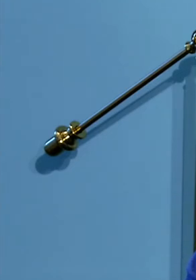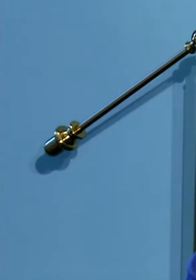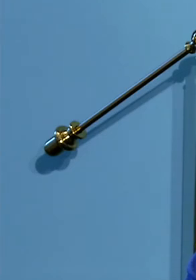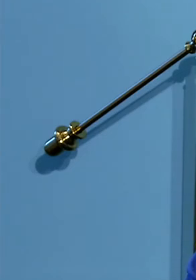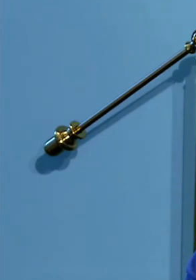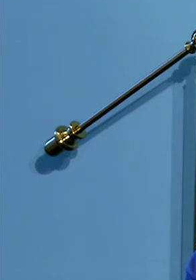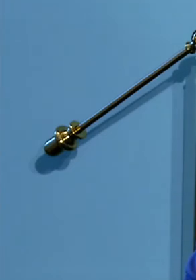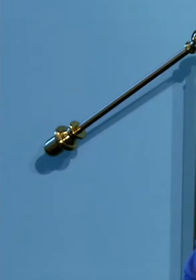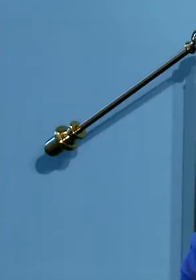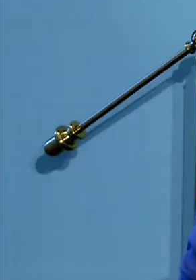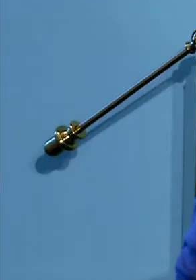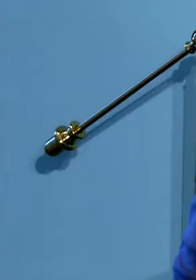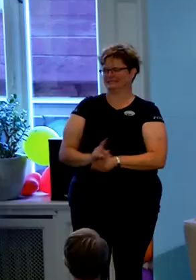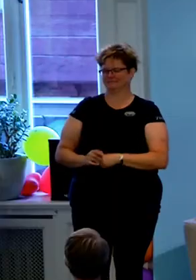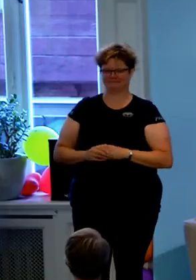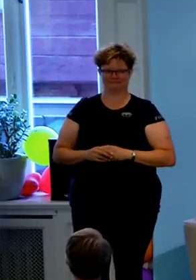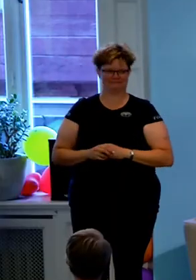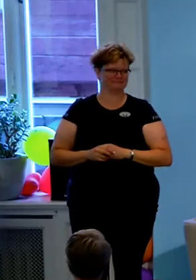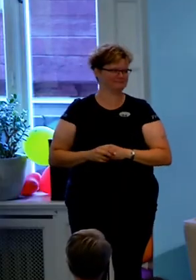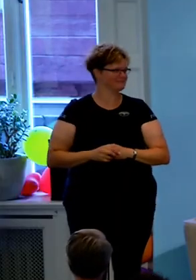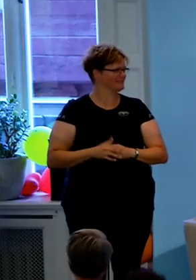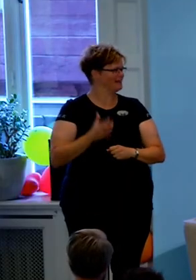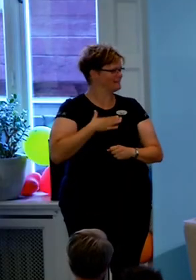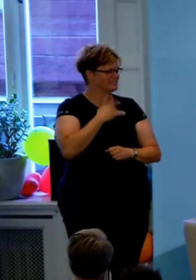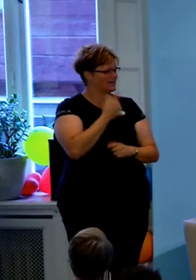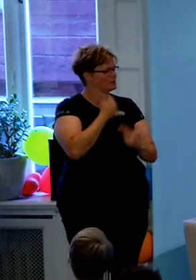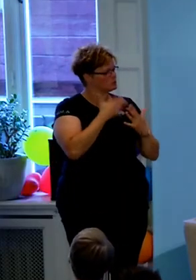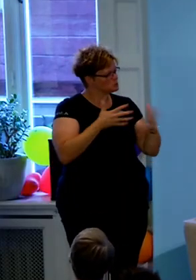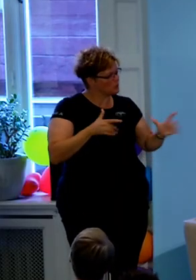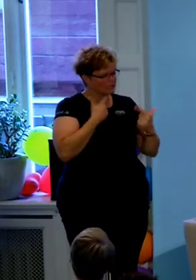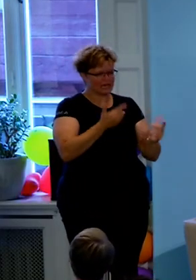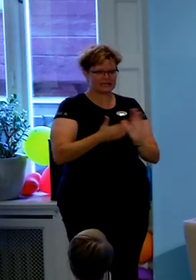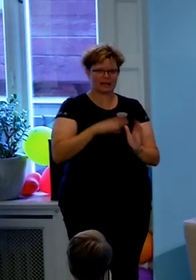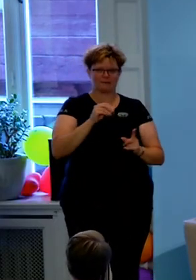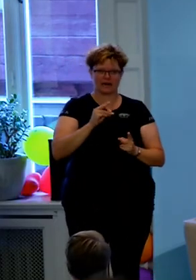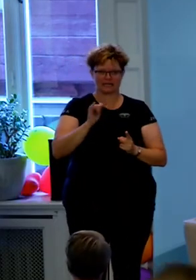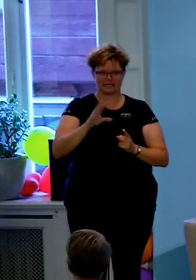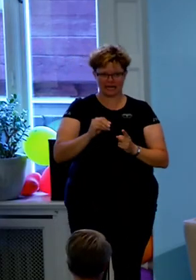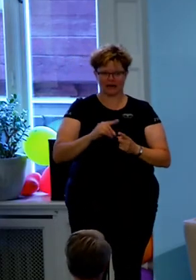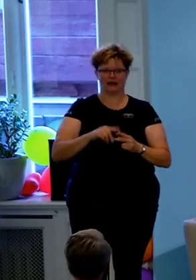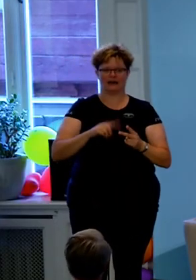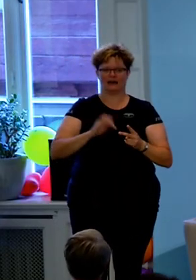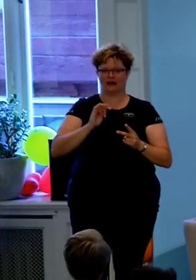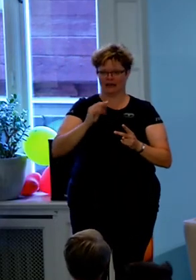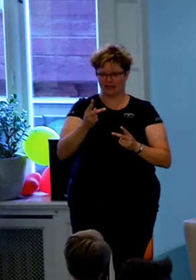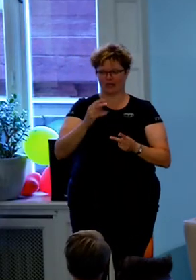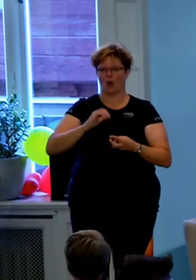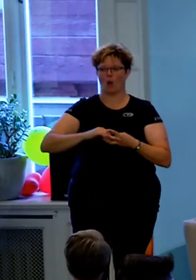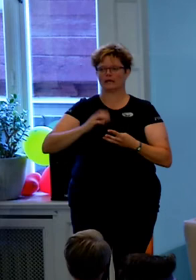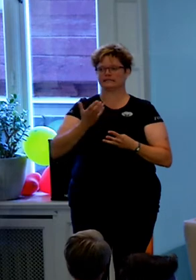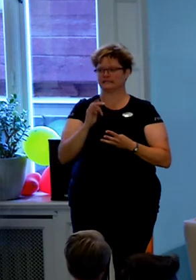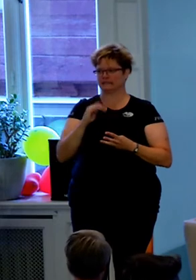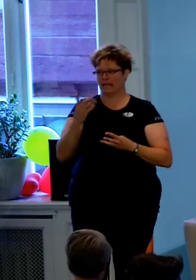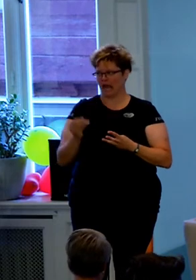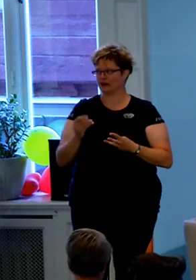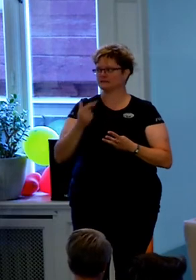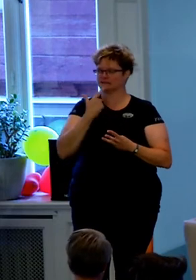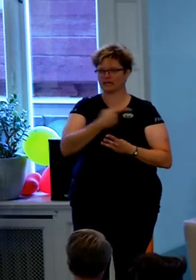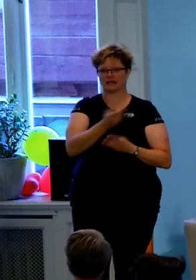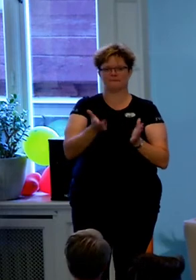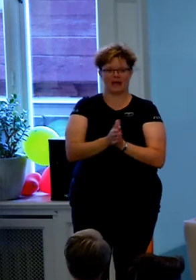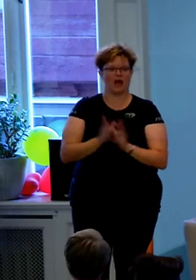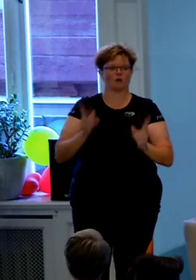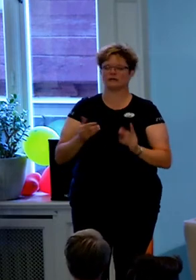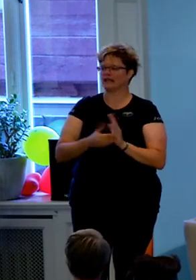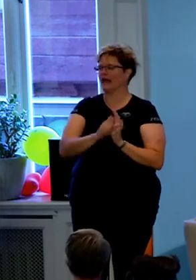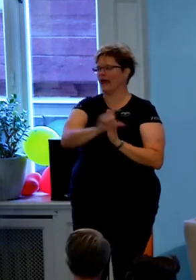kommer ägna mig åt framöver. Mm. Jag vill säga ett stort tack till Maria, till Erik och Cecilia för att ni var med denna morgon. Och